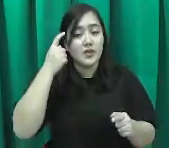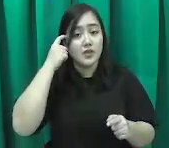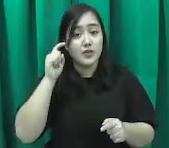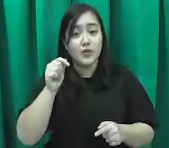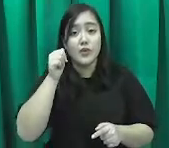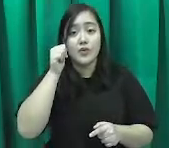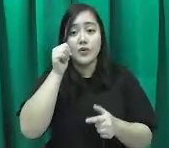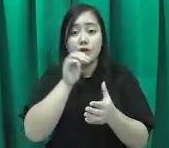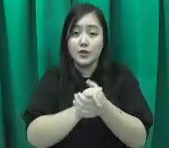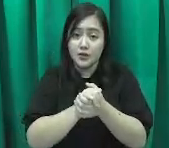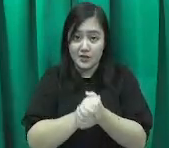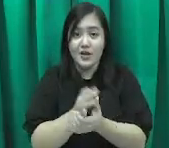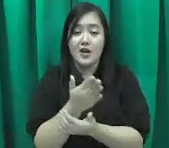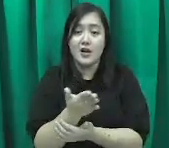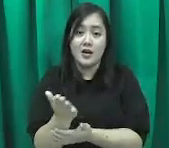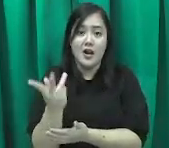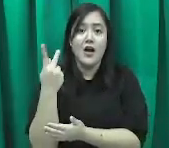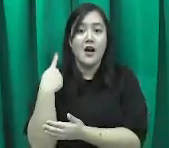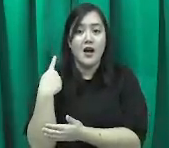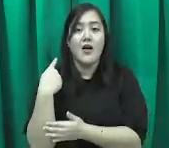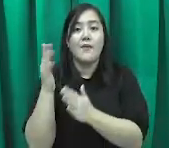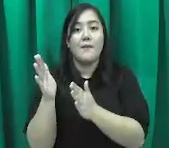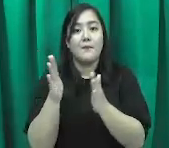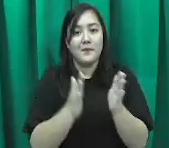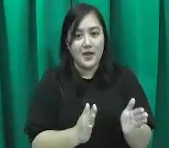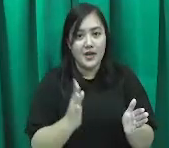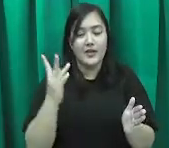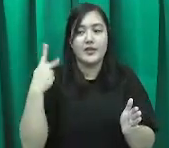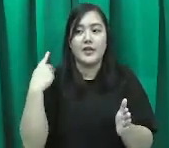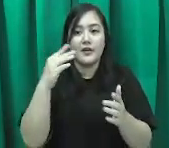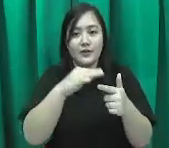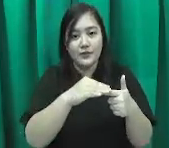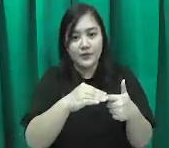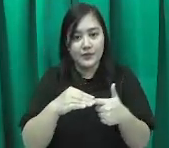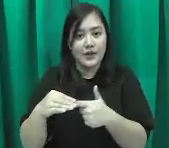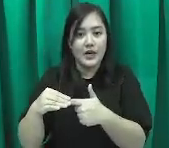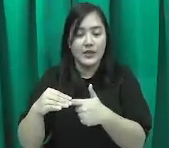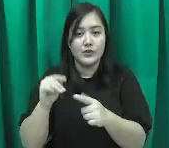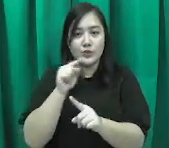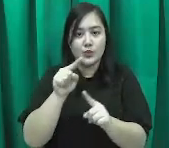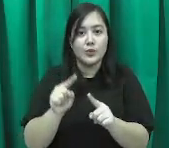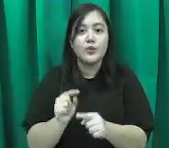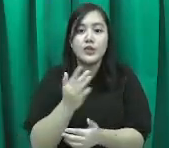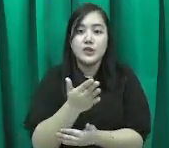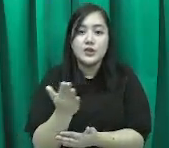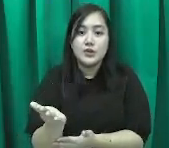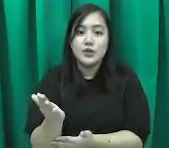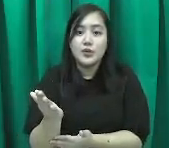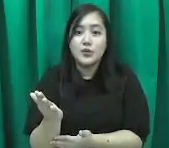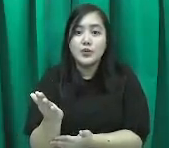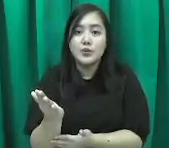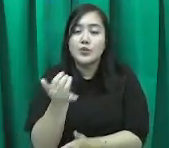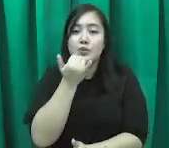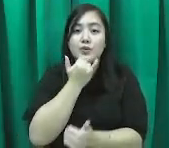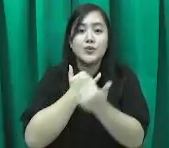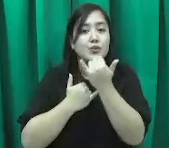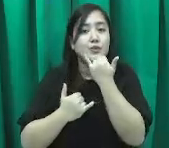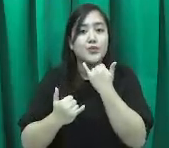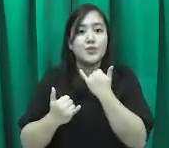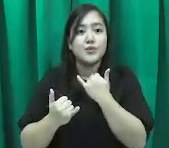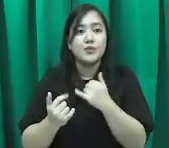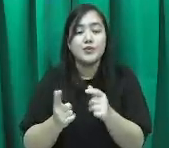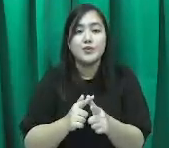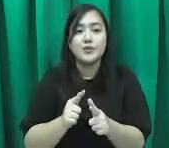plano, merong kayong guide. Yes. Yeah, merong kayong guide. Saka pag nag-debate kayo, pag nagkamali kayo,